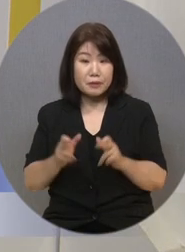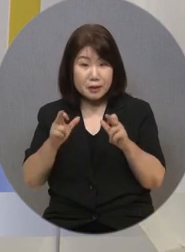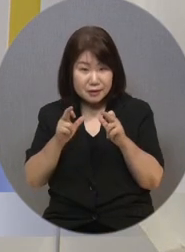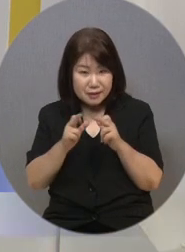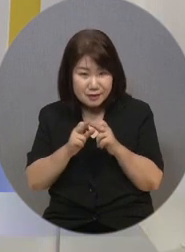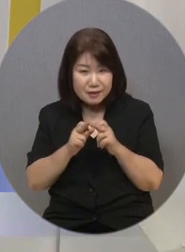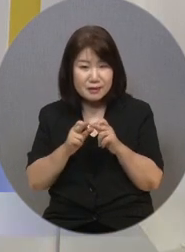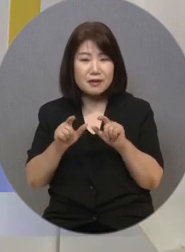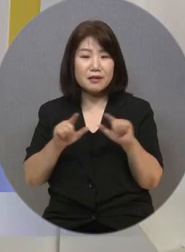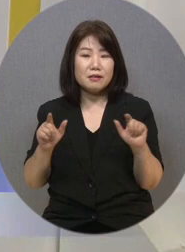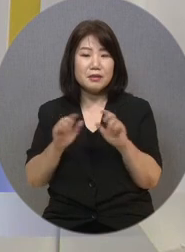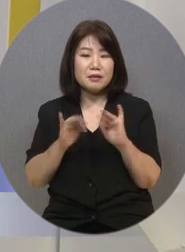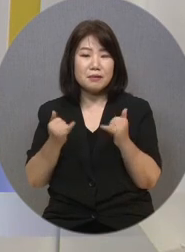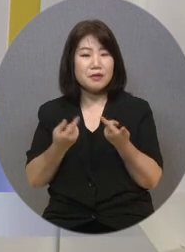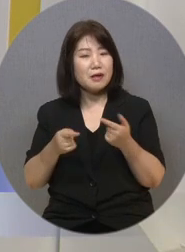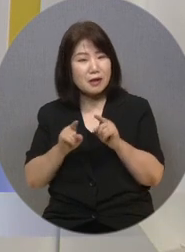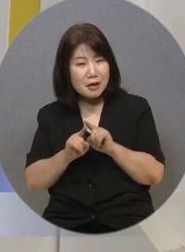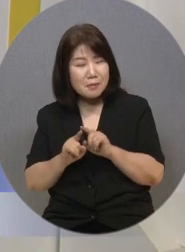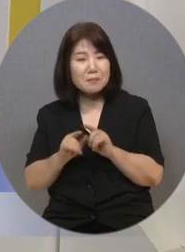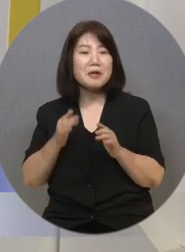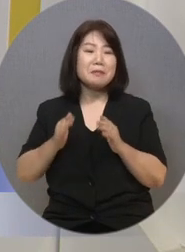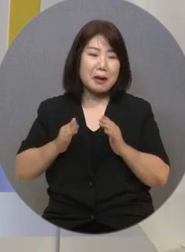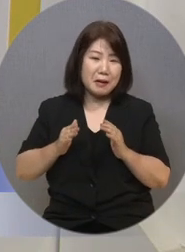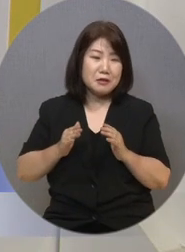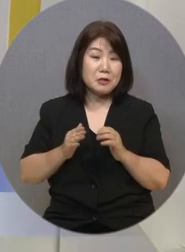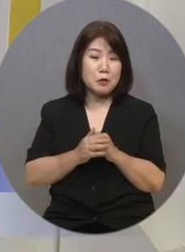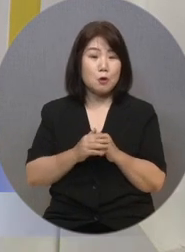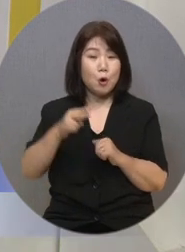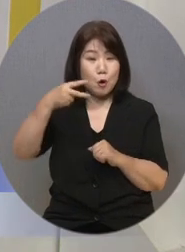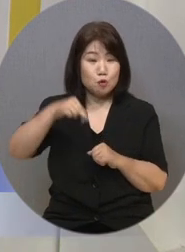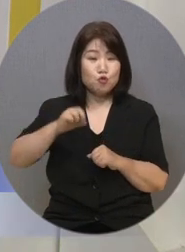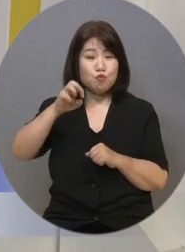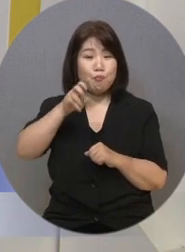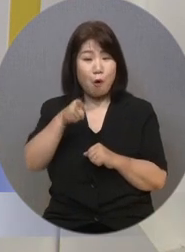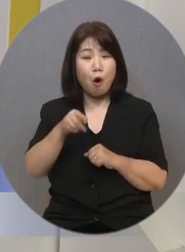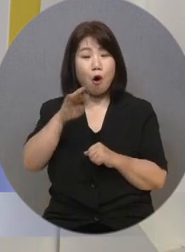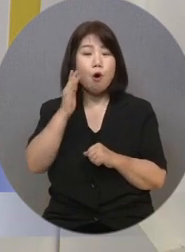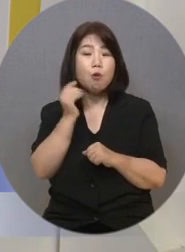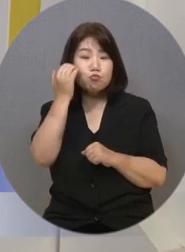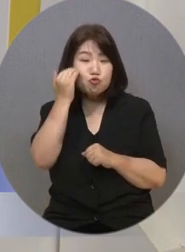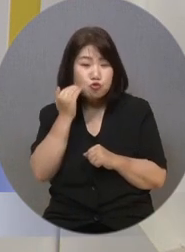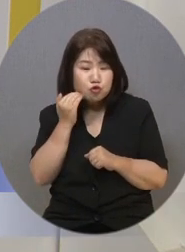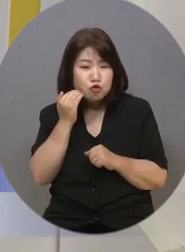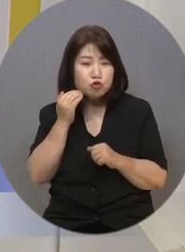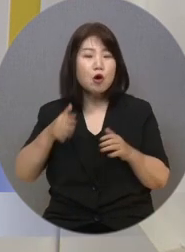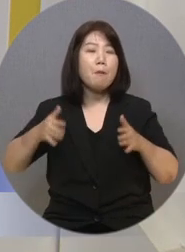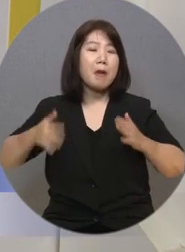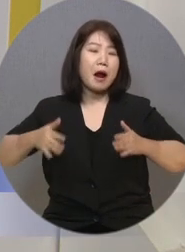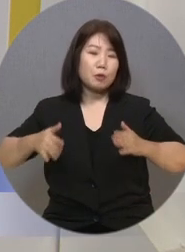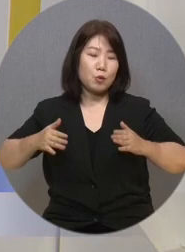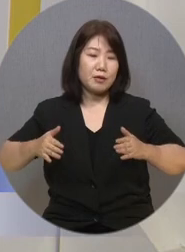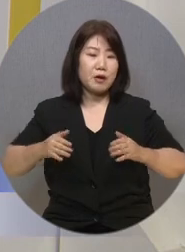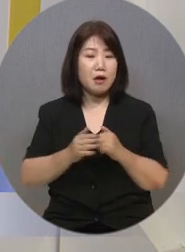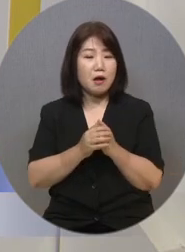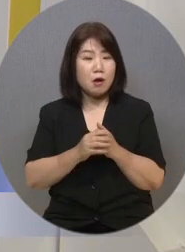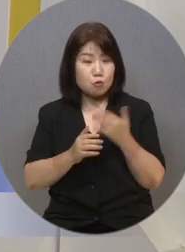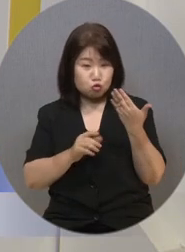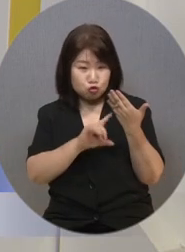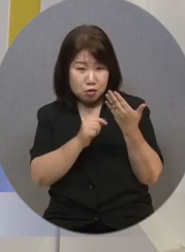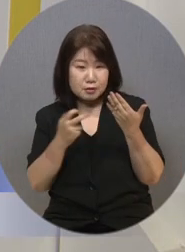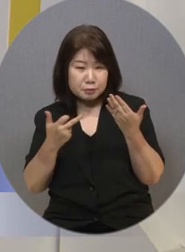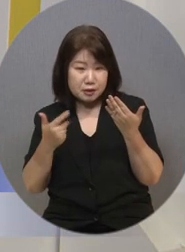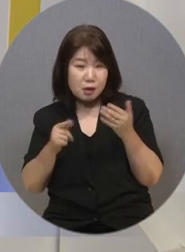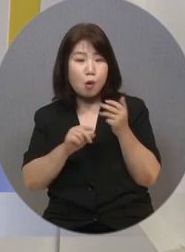장애인과 비장애인이 함께 달리는 2023 슈퍼 블루마라톤이 오는 9월 17일 오전 8시 서울